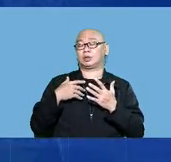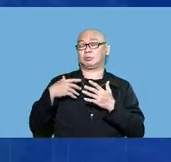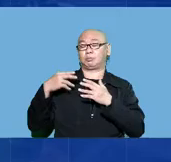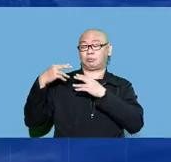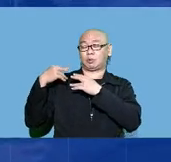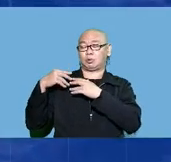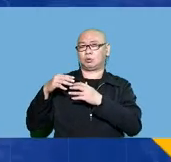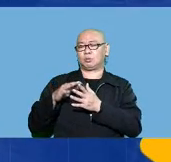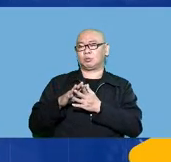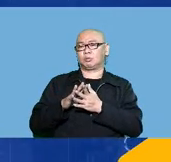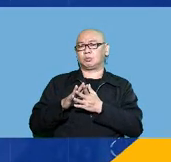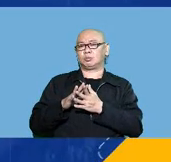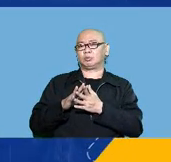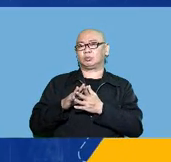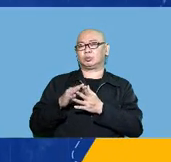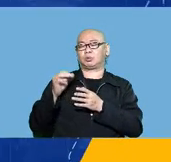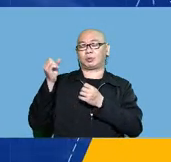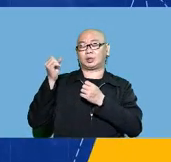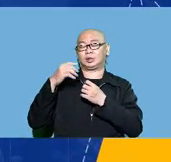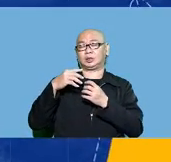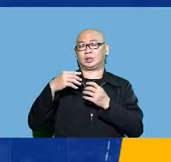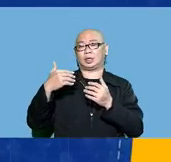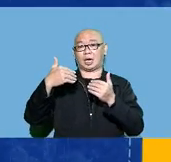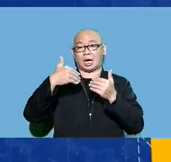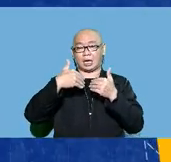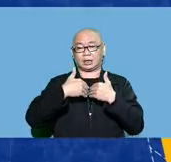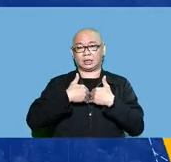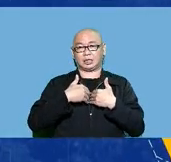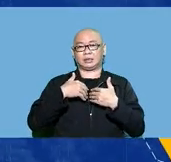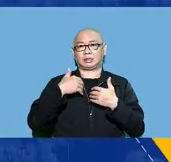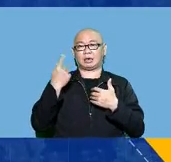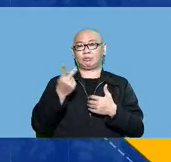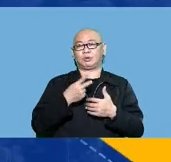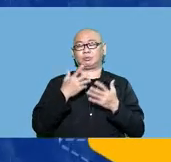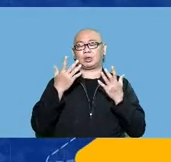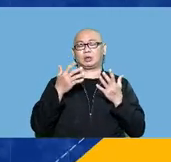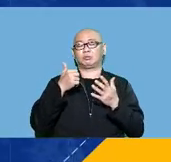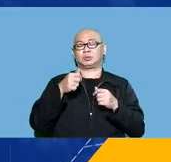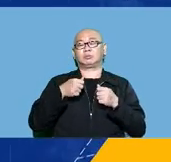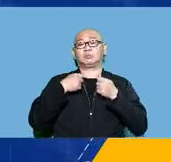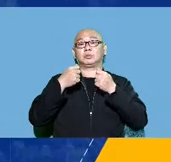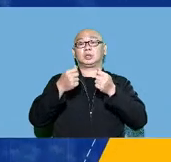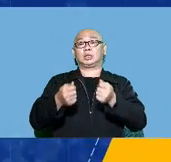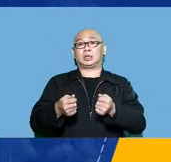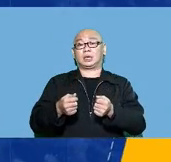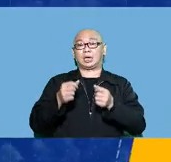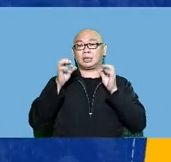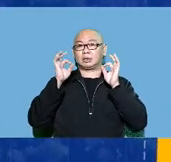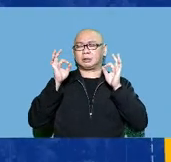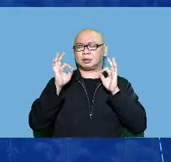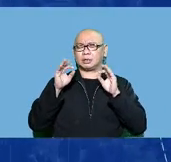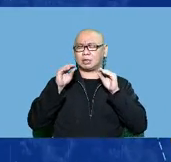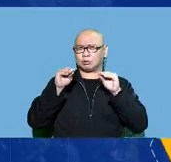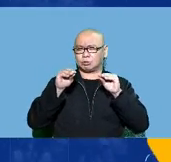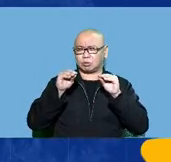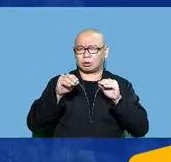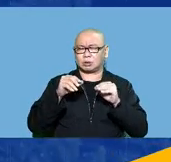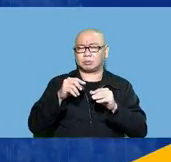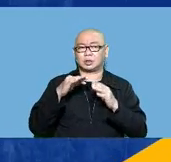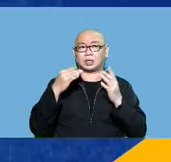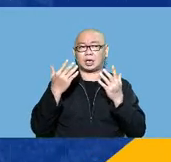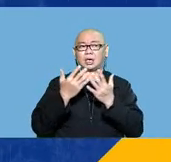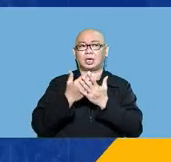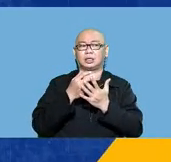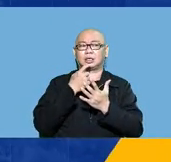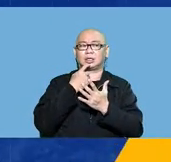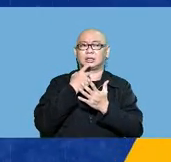pusat rintisan informasi ke hati ini, kami berharap bisa memberikan edukasi dan informasi ke masyarakat tentang